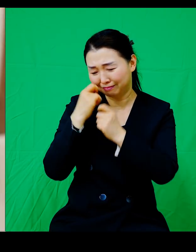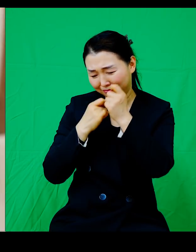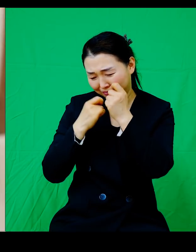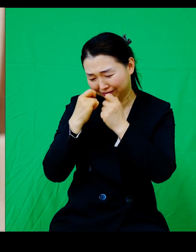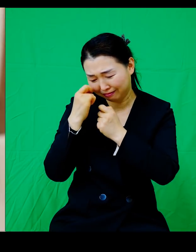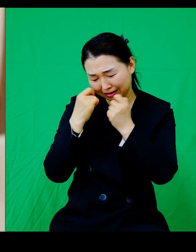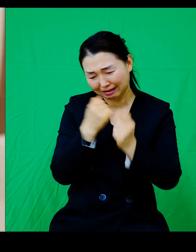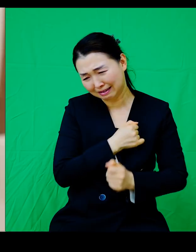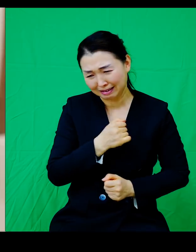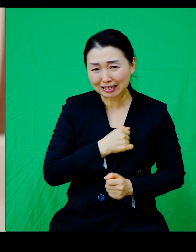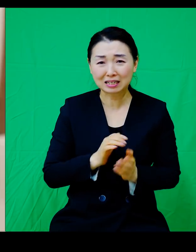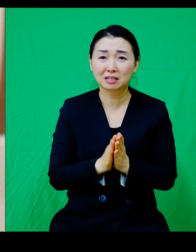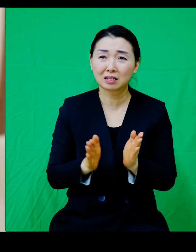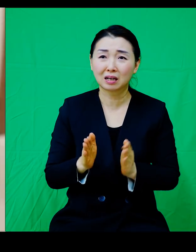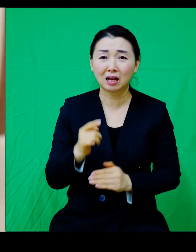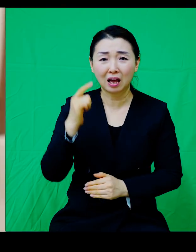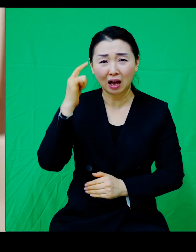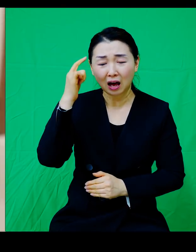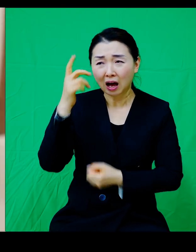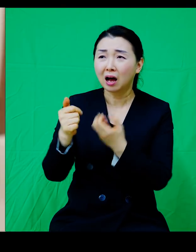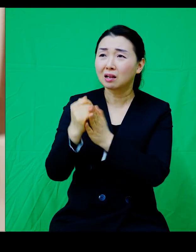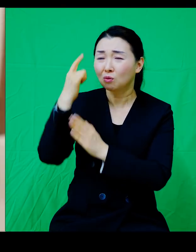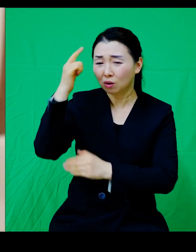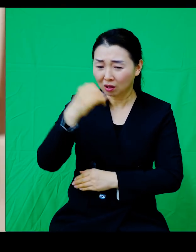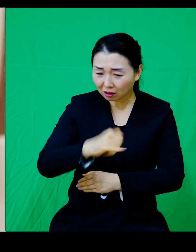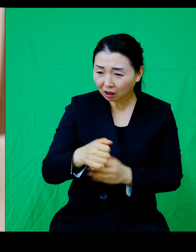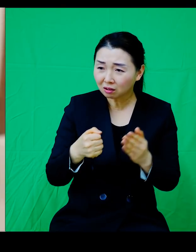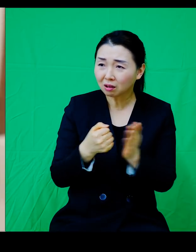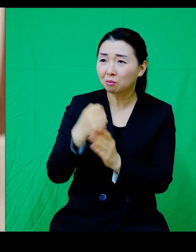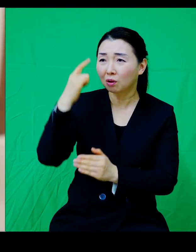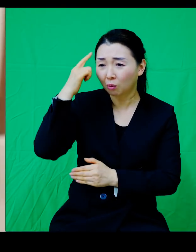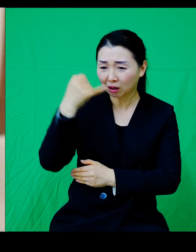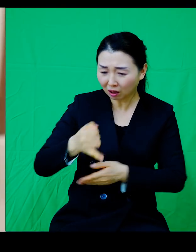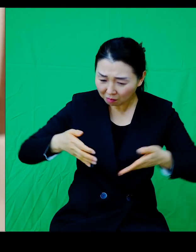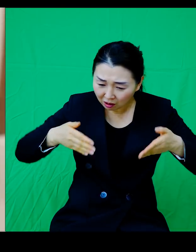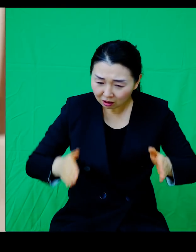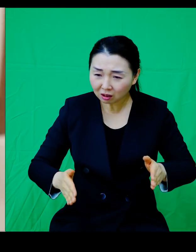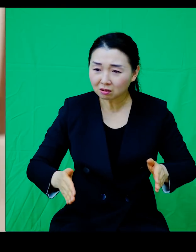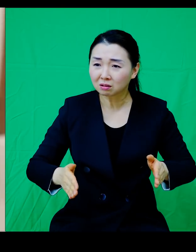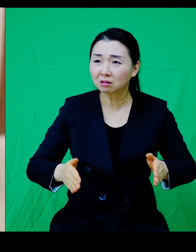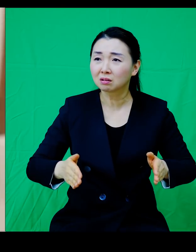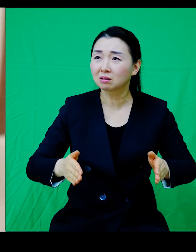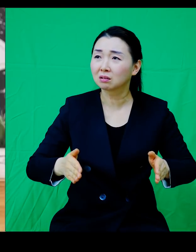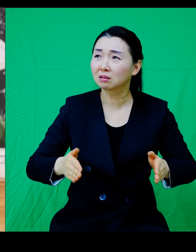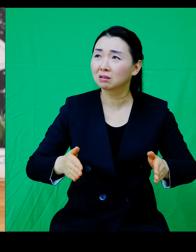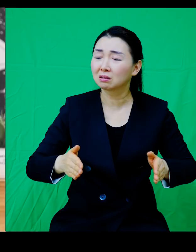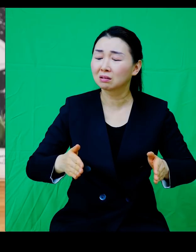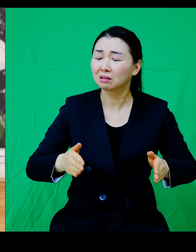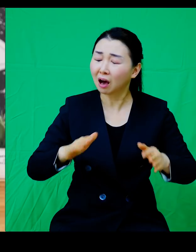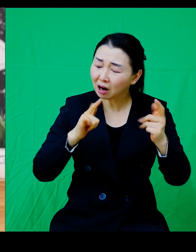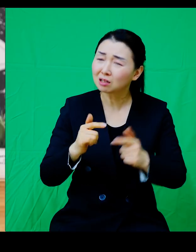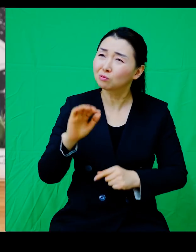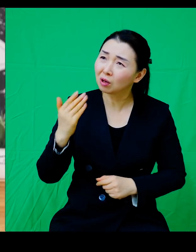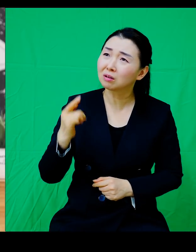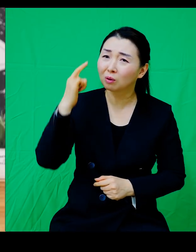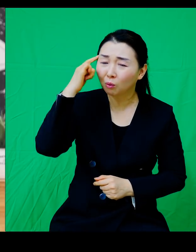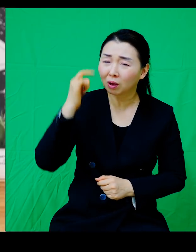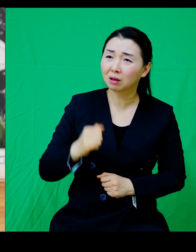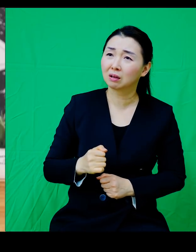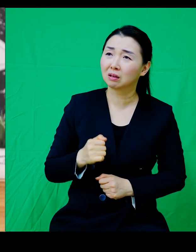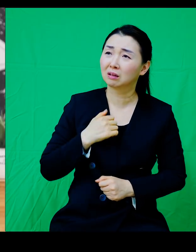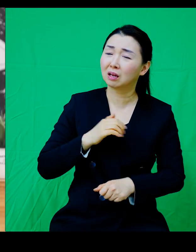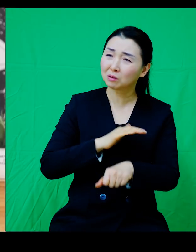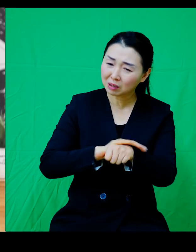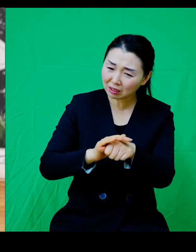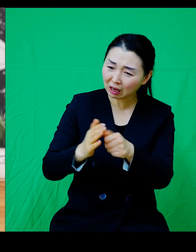울면서 네. 하나님 내가 왜 이렇게 얘 때문에 온유 때문에 얘만 안 나왔어도 되는데 난 정말